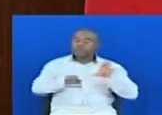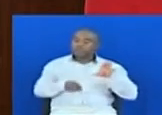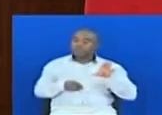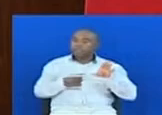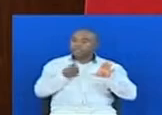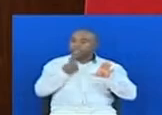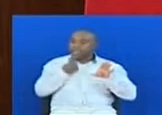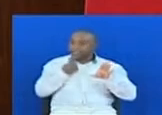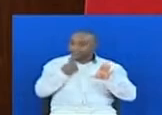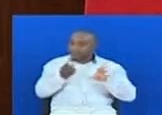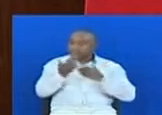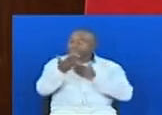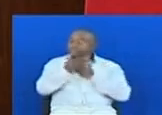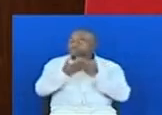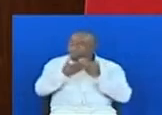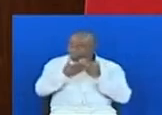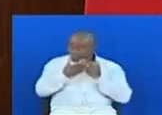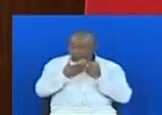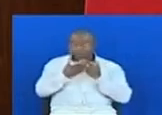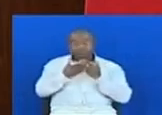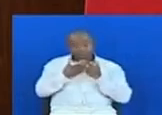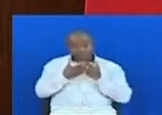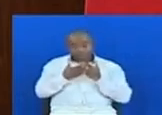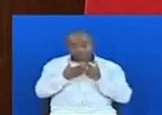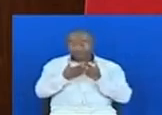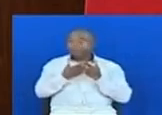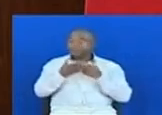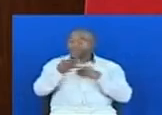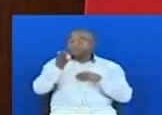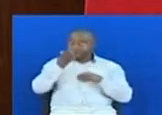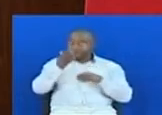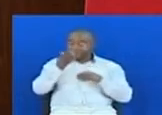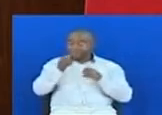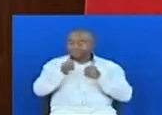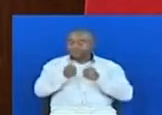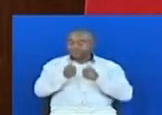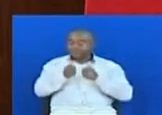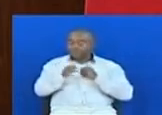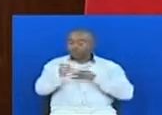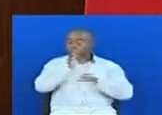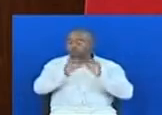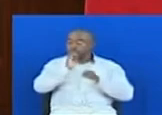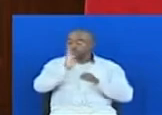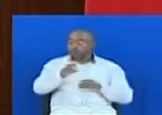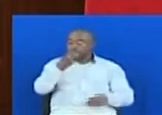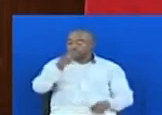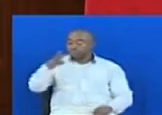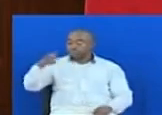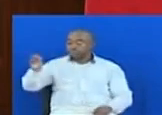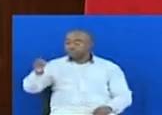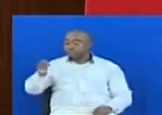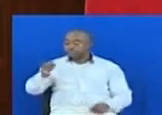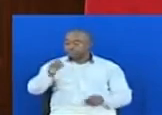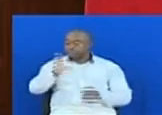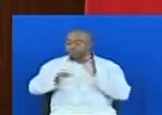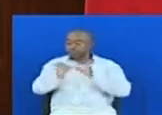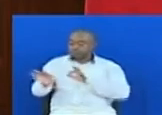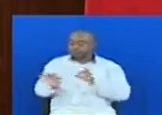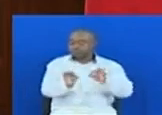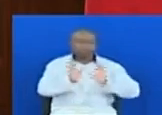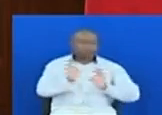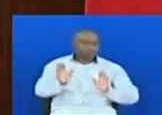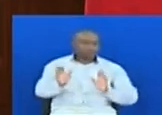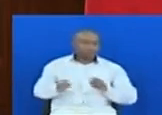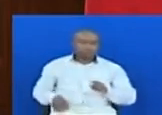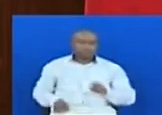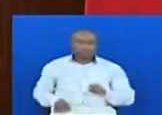zile nchi ambazo zina uchaguzi katika mwaka 2020 zisiahirishe chaguzi hizo. Kwa hivyo ni masuala